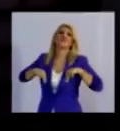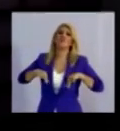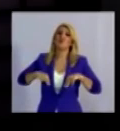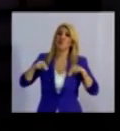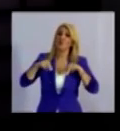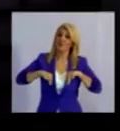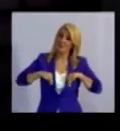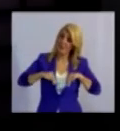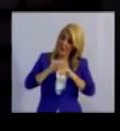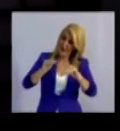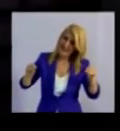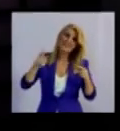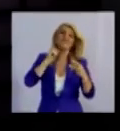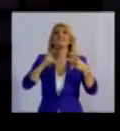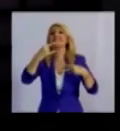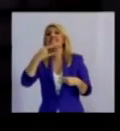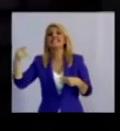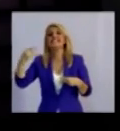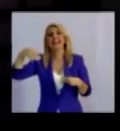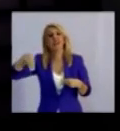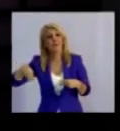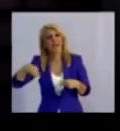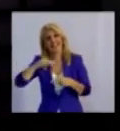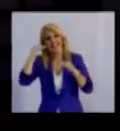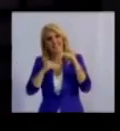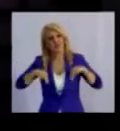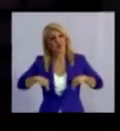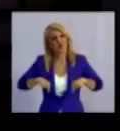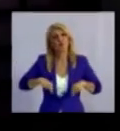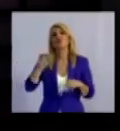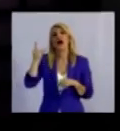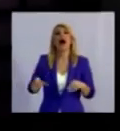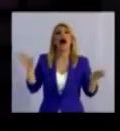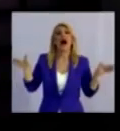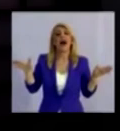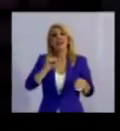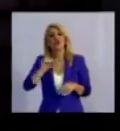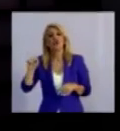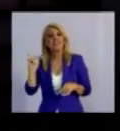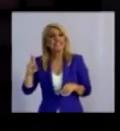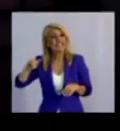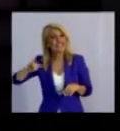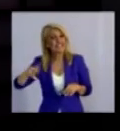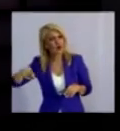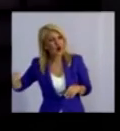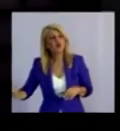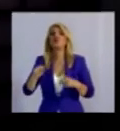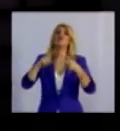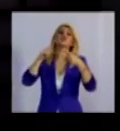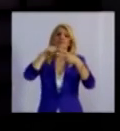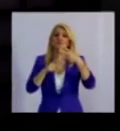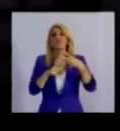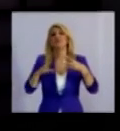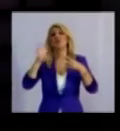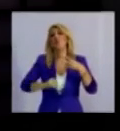δύο υπουργούς, τη Ζένα τη Μακρύ, τον Άγγελο του Συρίγο, γενικούς γραμματείς, τον Αλέξη τον Κόπτη, τον Αποστόλιο τον Δημητρόπουλο, τον Γιώργο τον Βούτσινο, τον Γιώργο